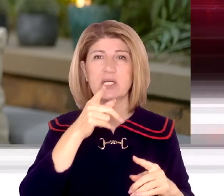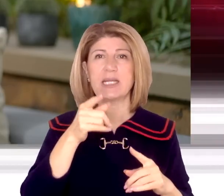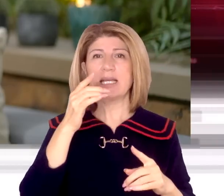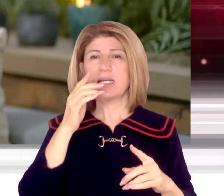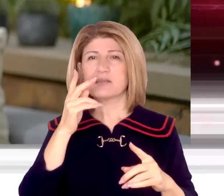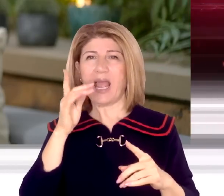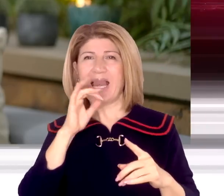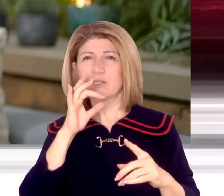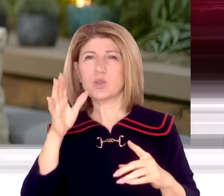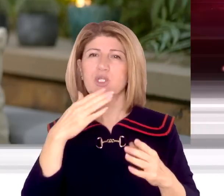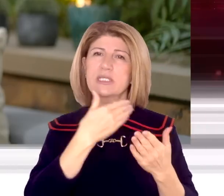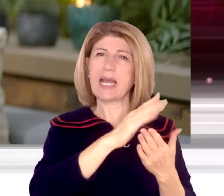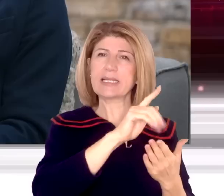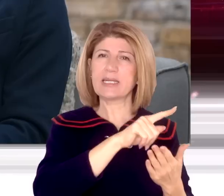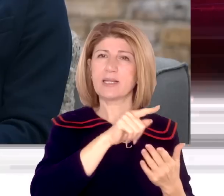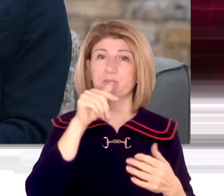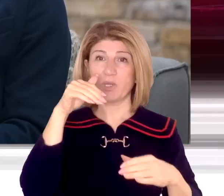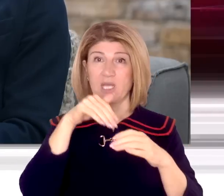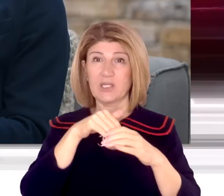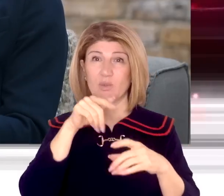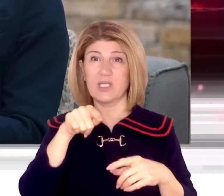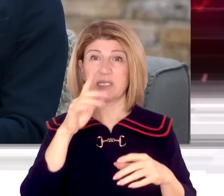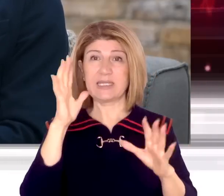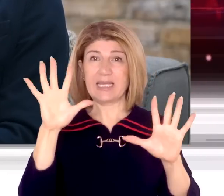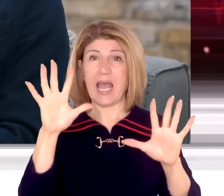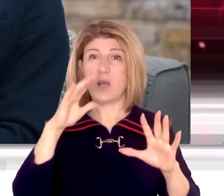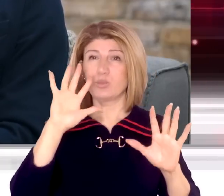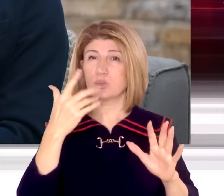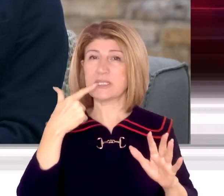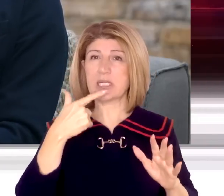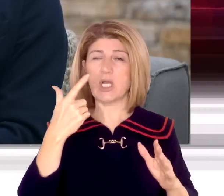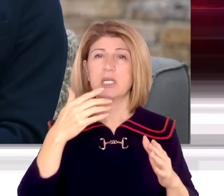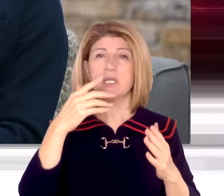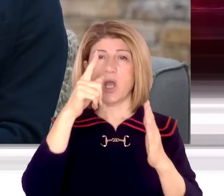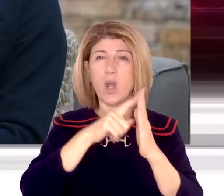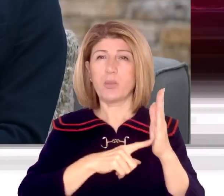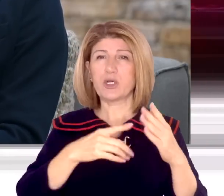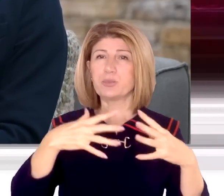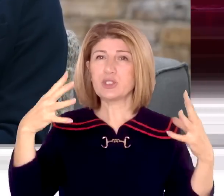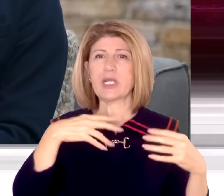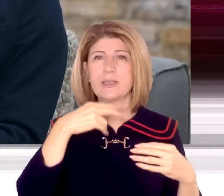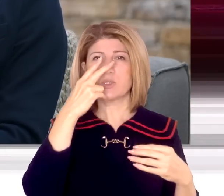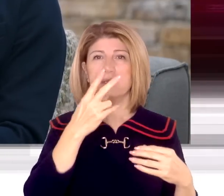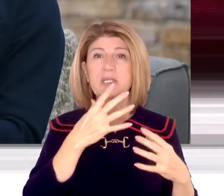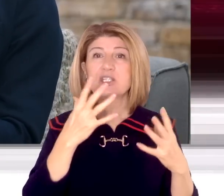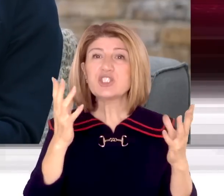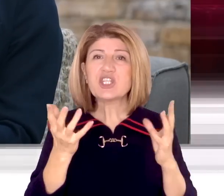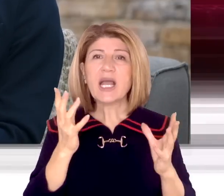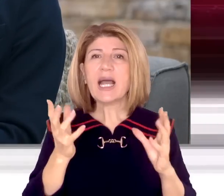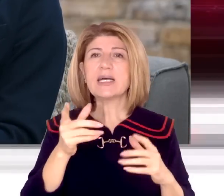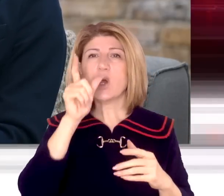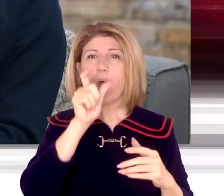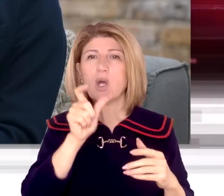سیگار الکترونیکی ترک کردن سیگارو؟ توی 10-15 سال اخیر داده های بیشتری رو تونستیم ما پیدا بکنیم که چقدر